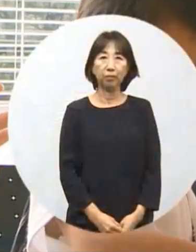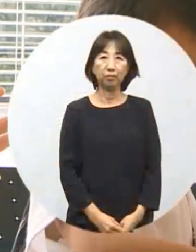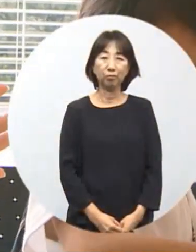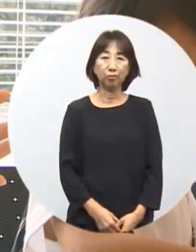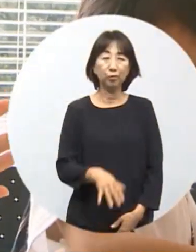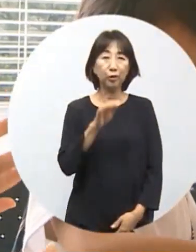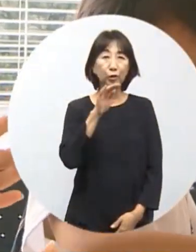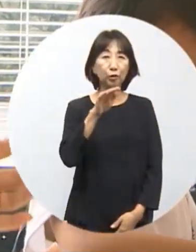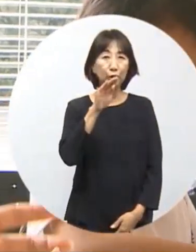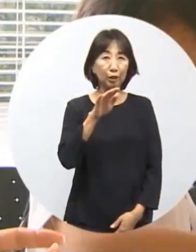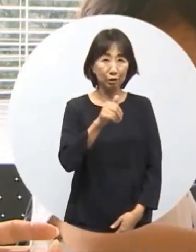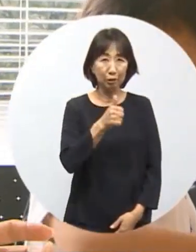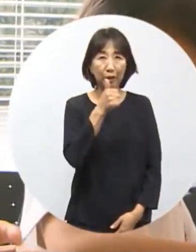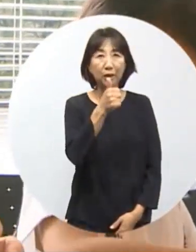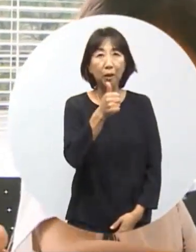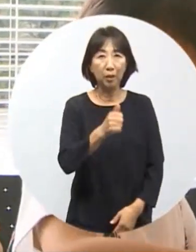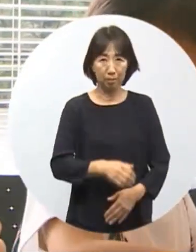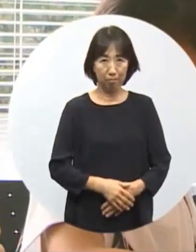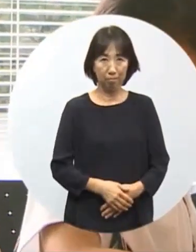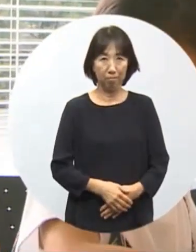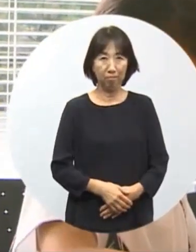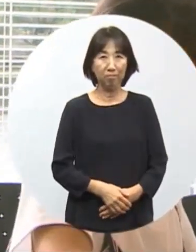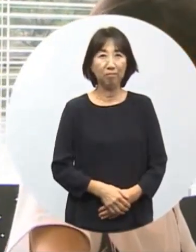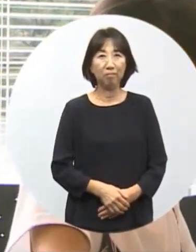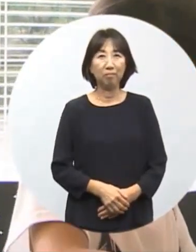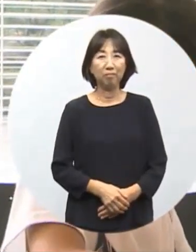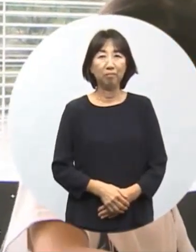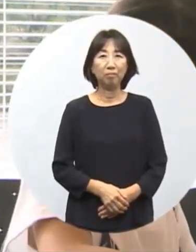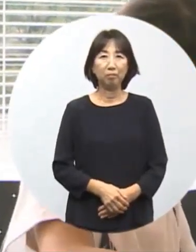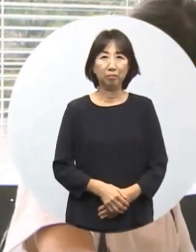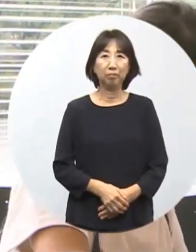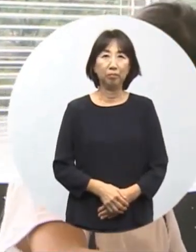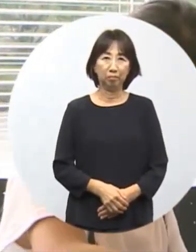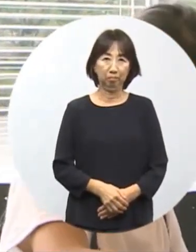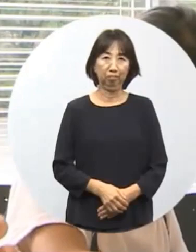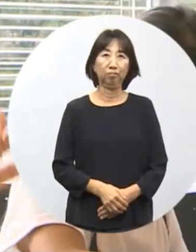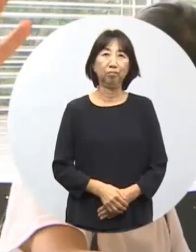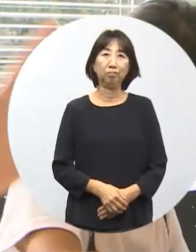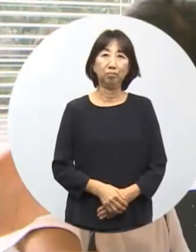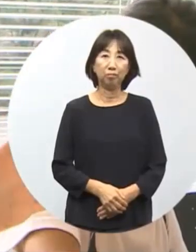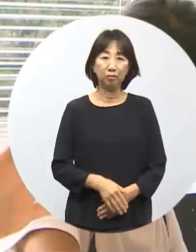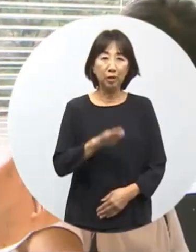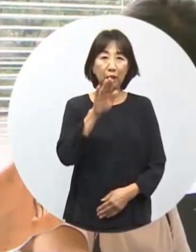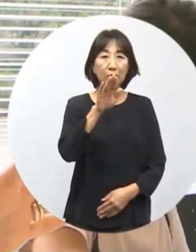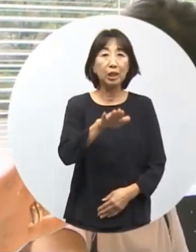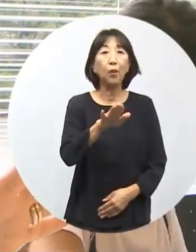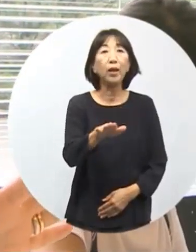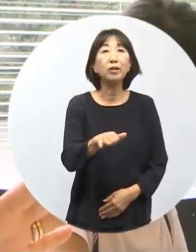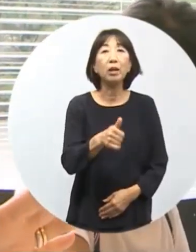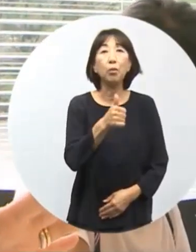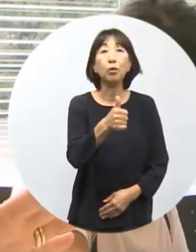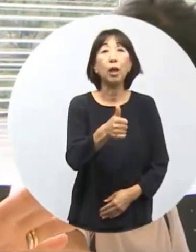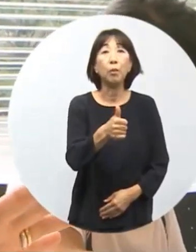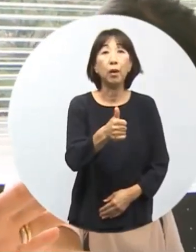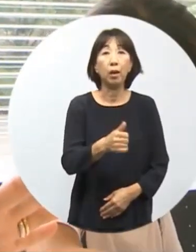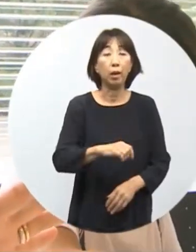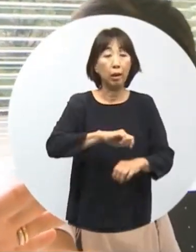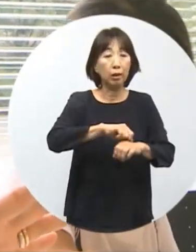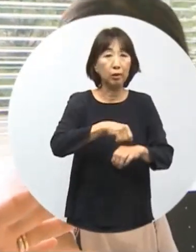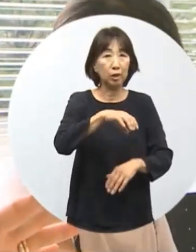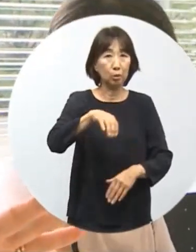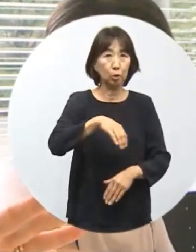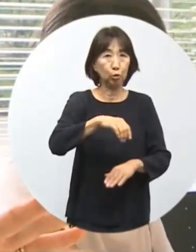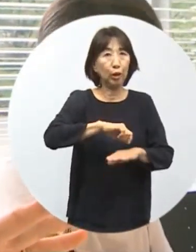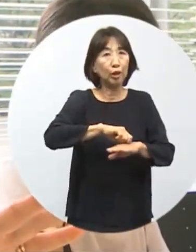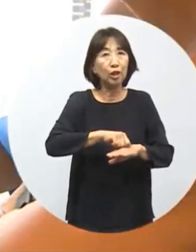うるさくしちゃいけないしとか、 そう思っちゃう。 うん、あと触っちゃいけないし、厳しいとこは